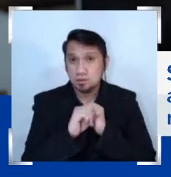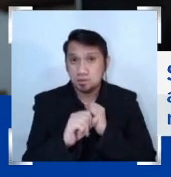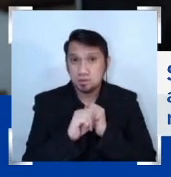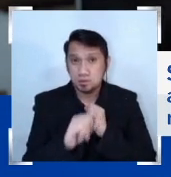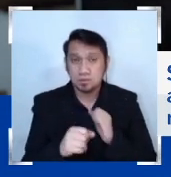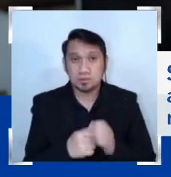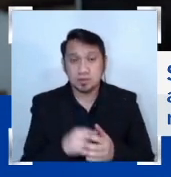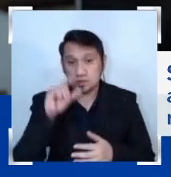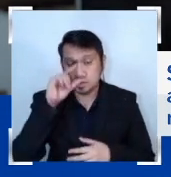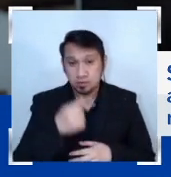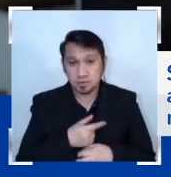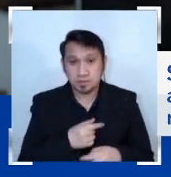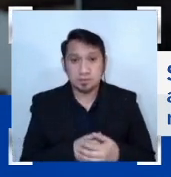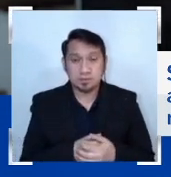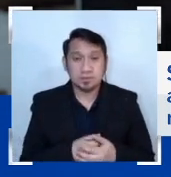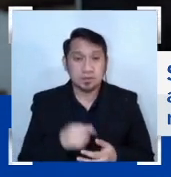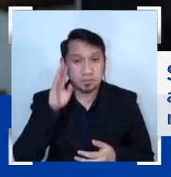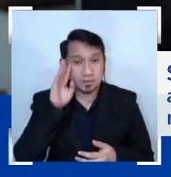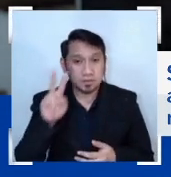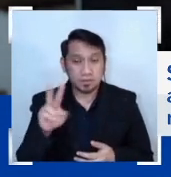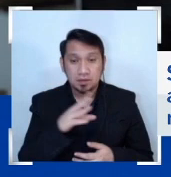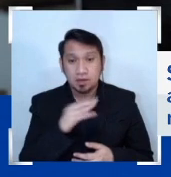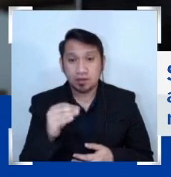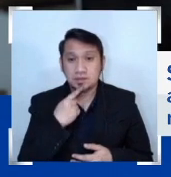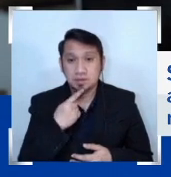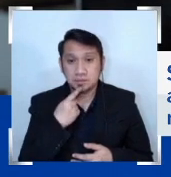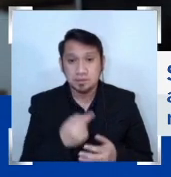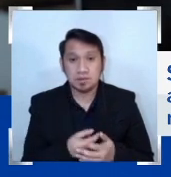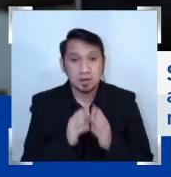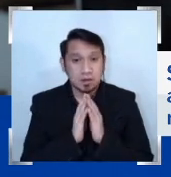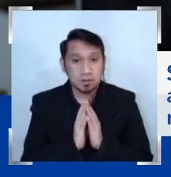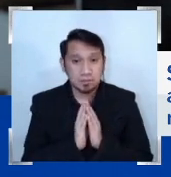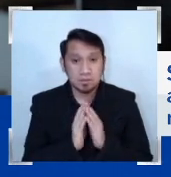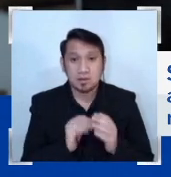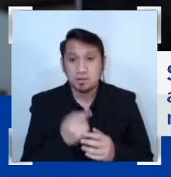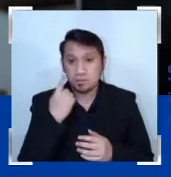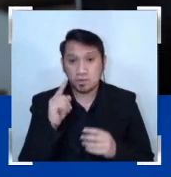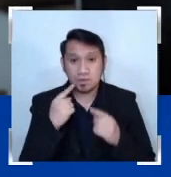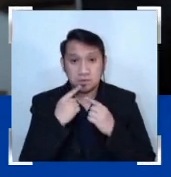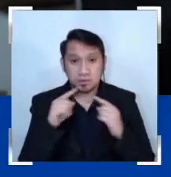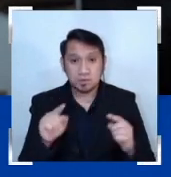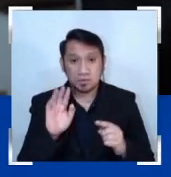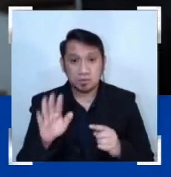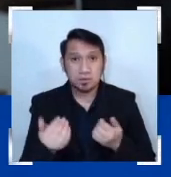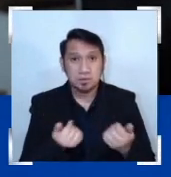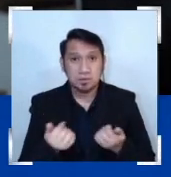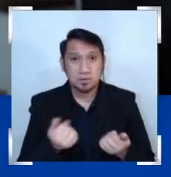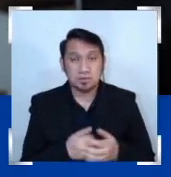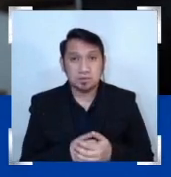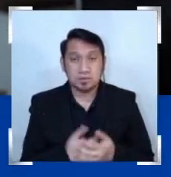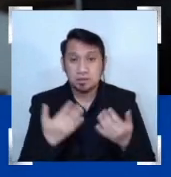Binati rin niya si presidential frontrunner Bongbong Marcos at sinabi niyang ipinagdarasal niya ang tagumpay ng kanyang administrasyon.